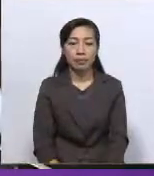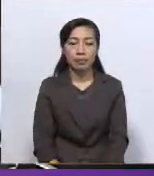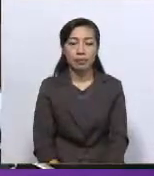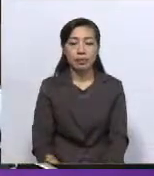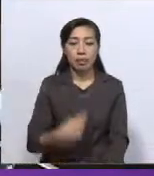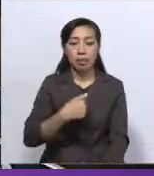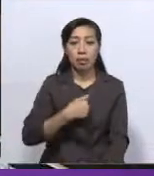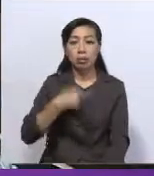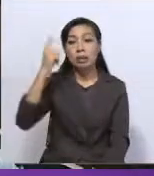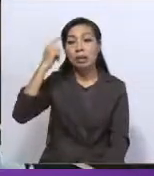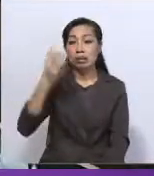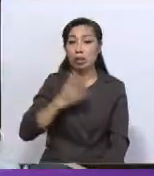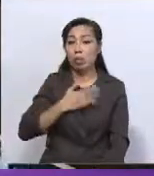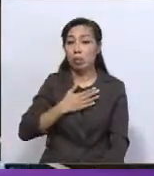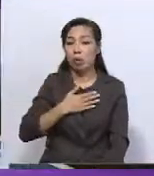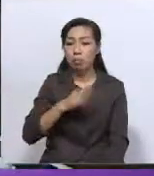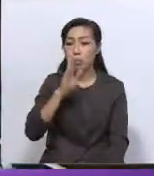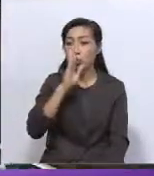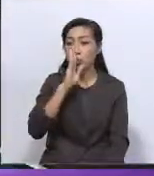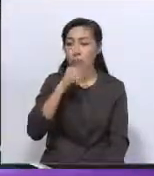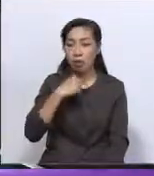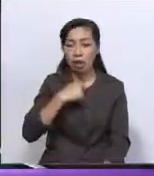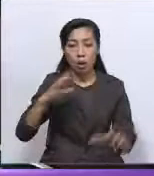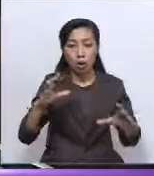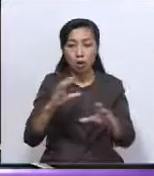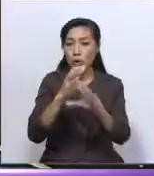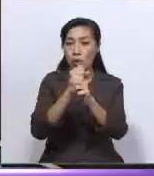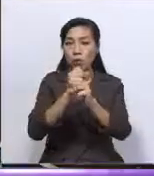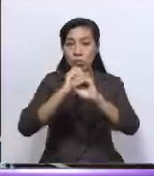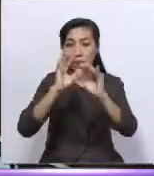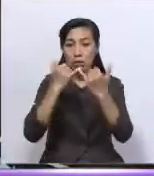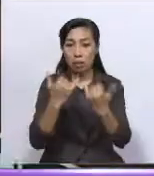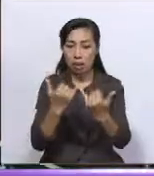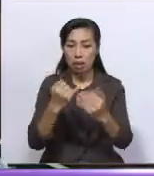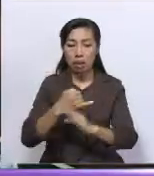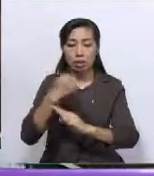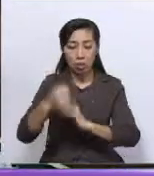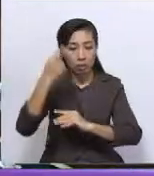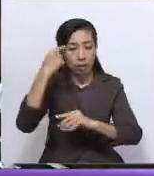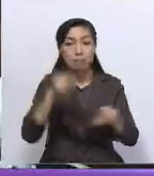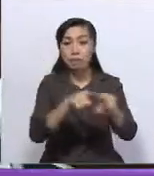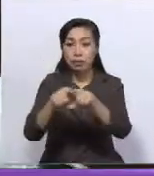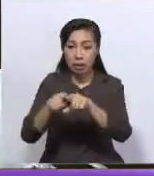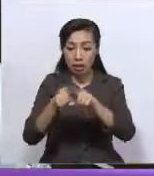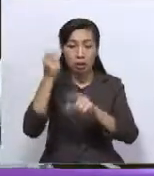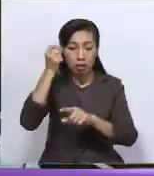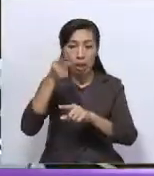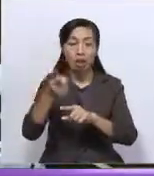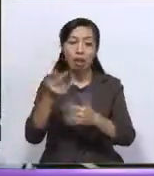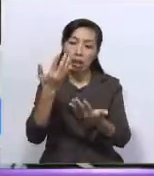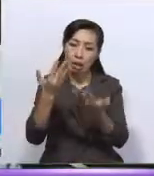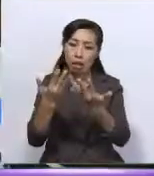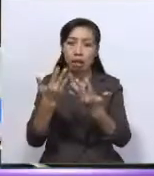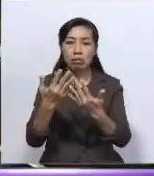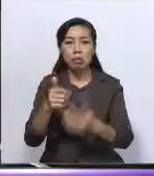ความเห็นผมเนี่ยถ้าสมมติว่าเรามีข้อยุติกันตรงนี้นะฮะตรงมันไม่ตรงกันแล้วไปโต้แย้งกันเนี่ย